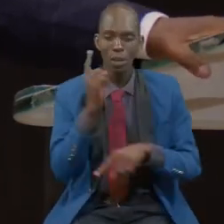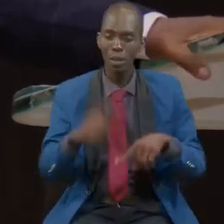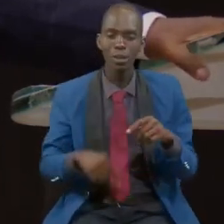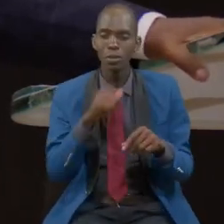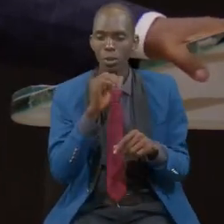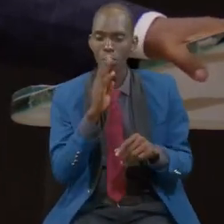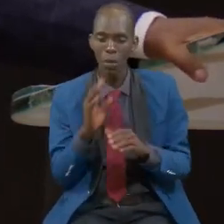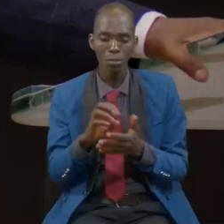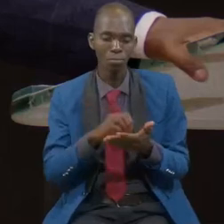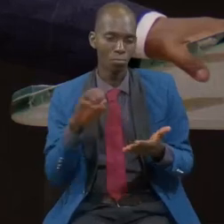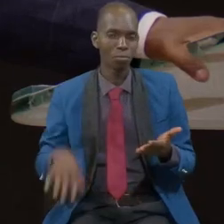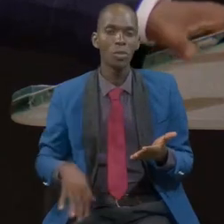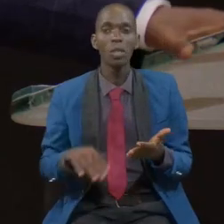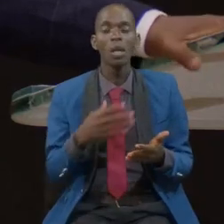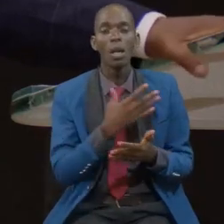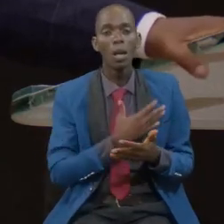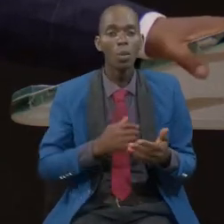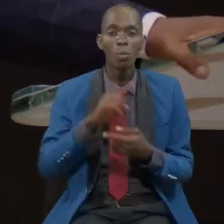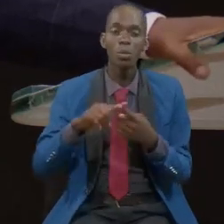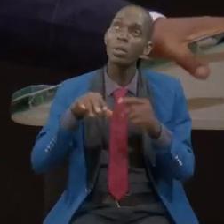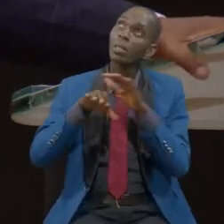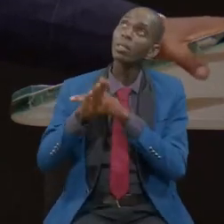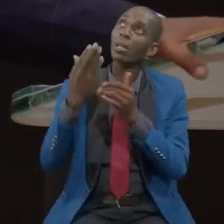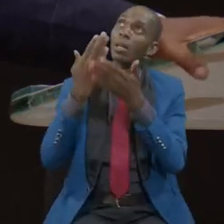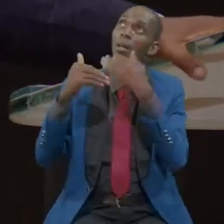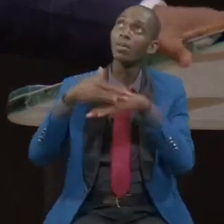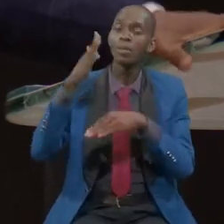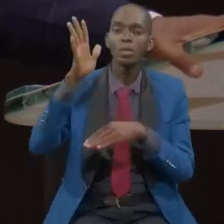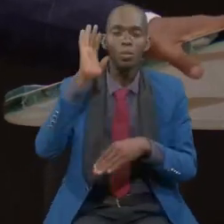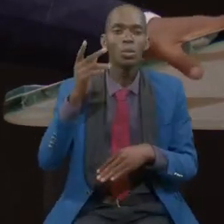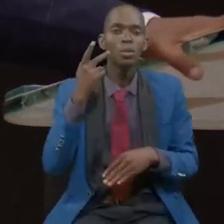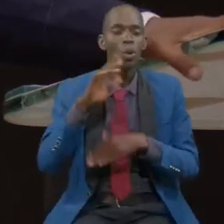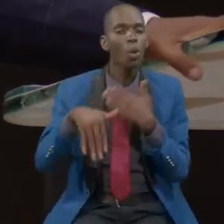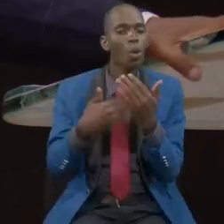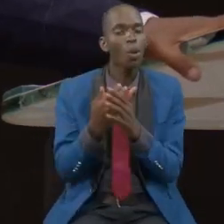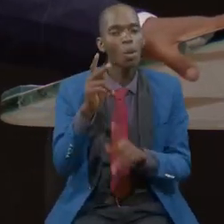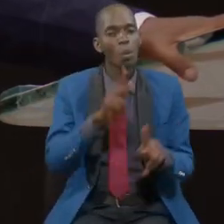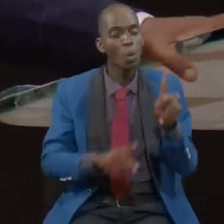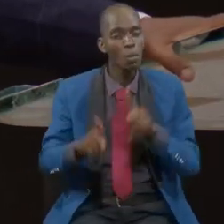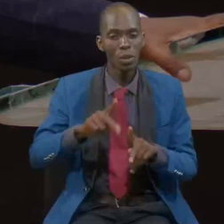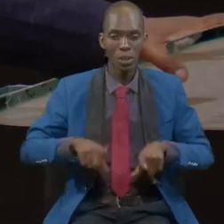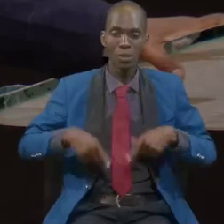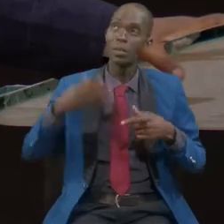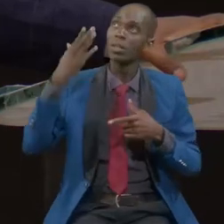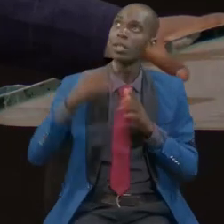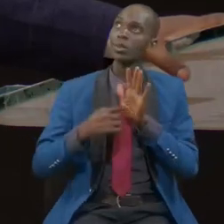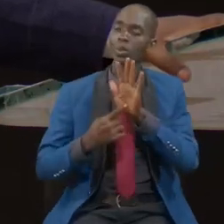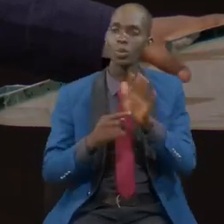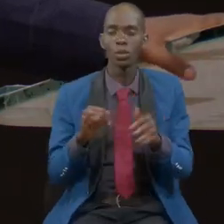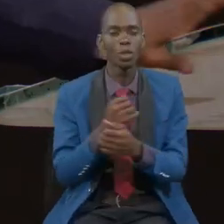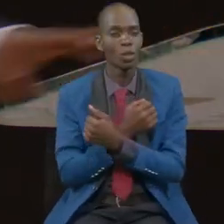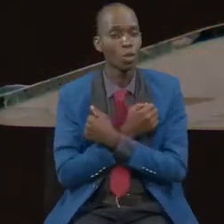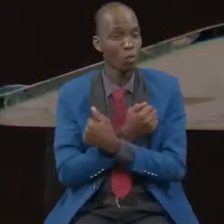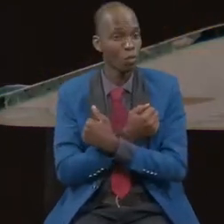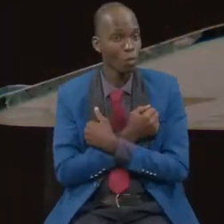être abolie. Arriver au ciel, on va encore aimer tous les habitants du ciel. L'amour sera la grande